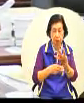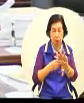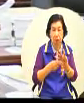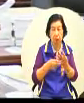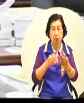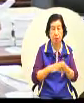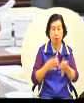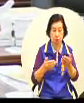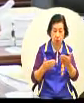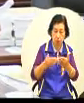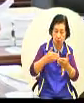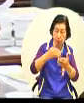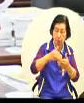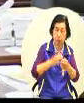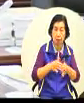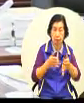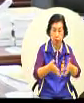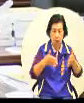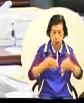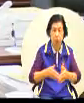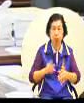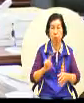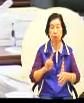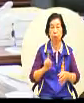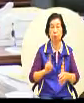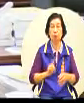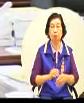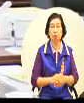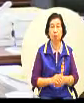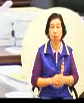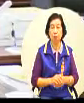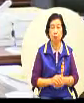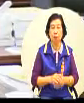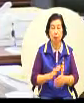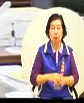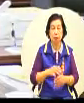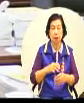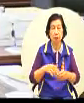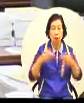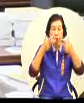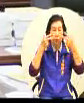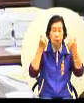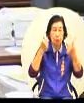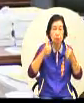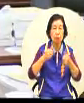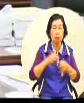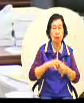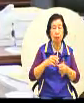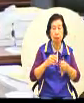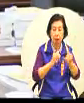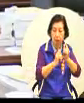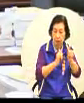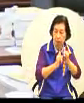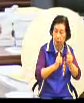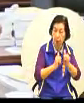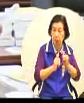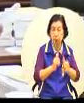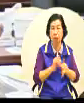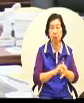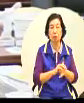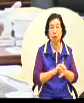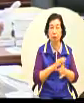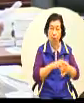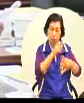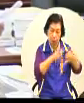的力道应该是在我们原住民族本身啊，我们原住民